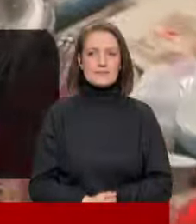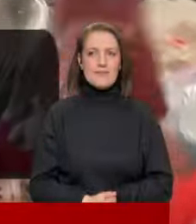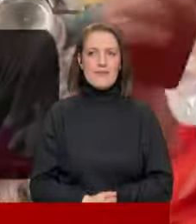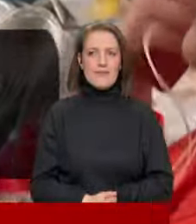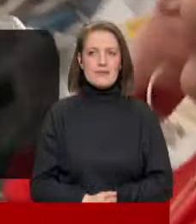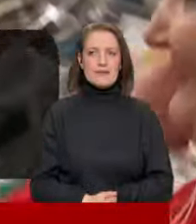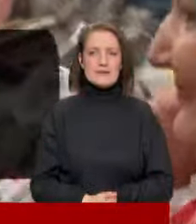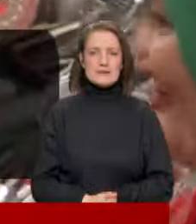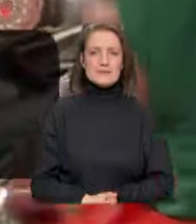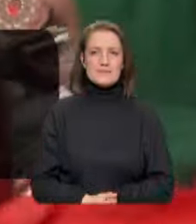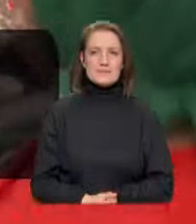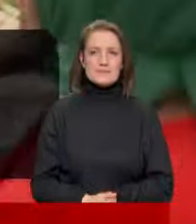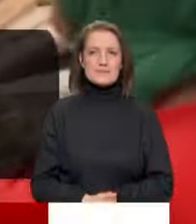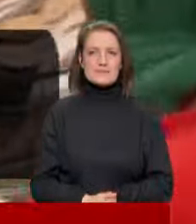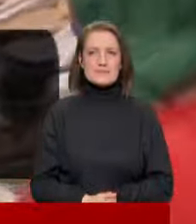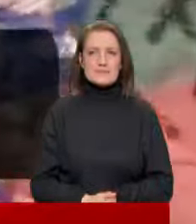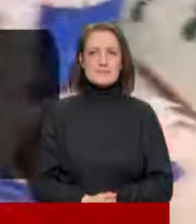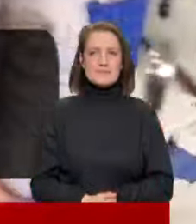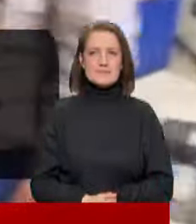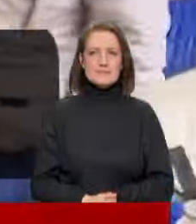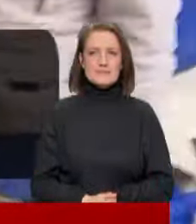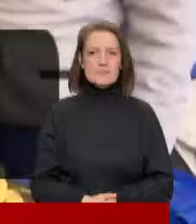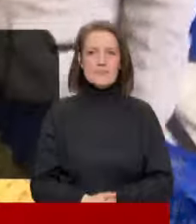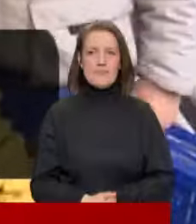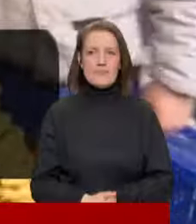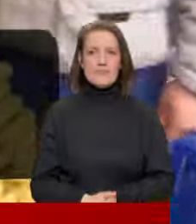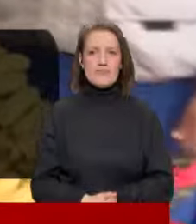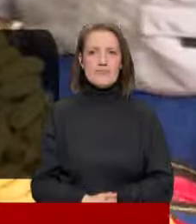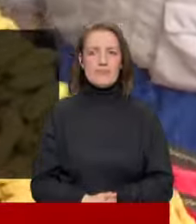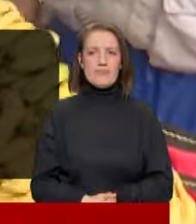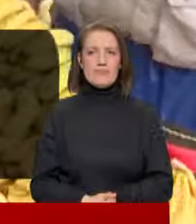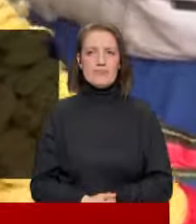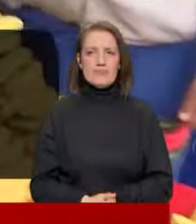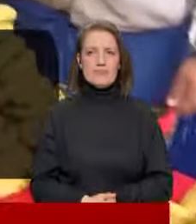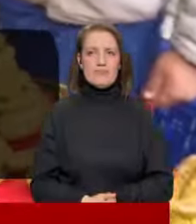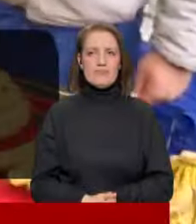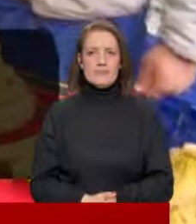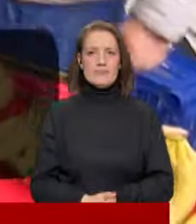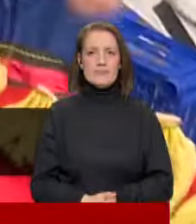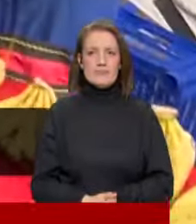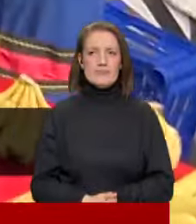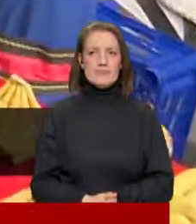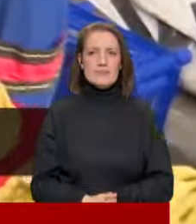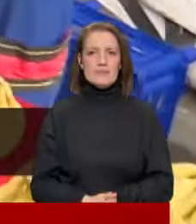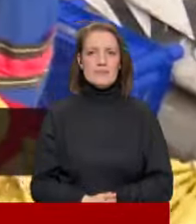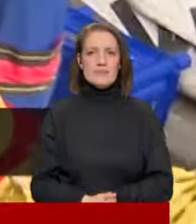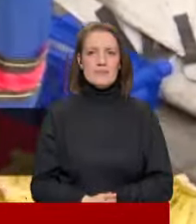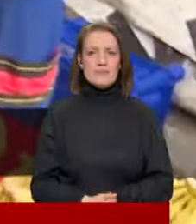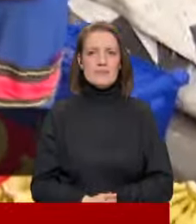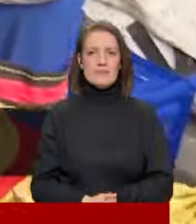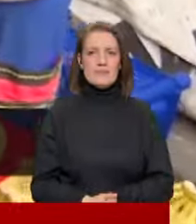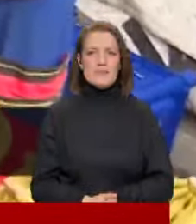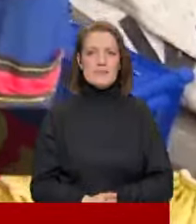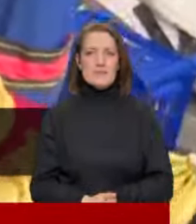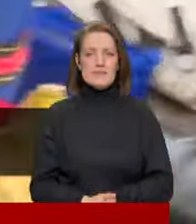Anne anne Başkanım sen gidersen İstanbul biter yok beraber yemin ediyorum helal